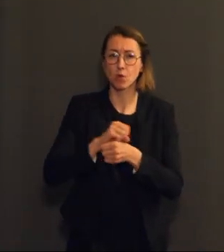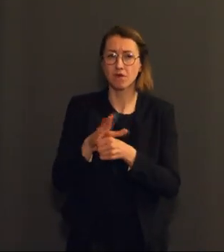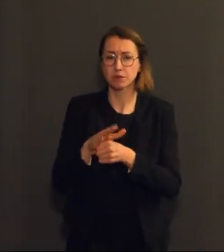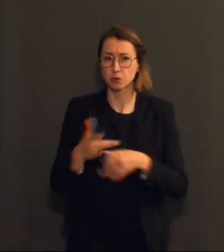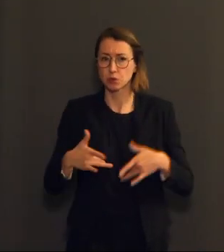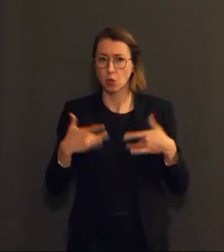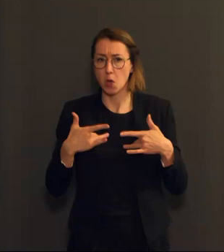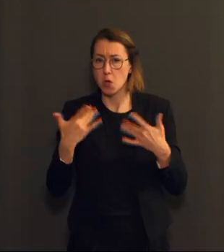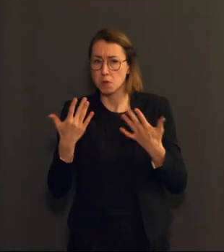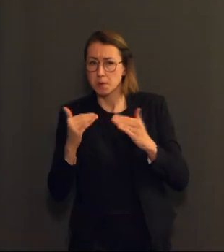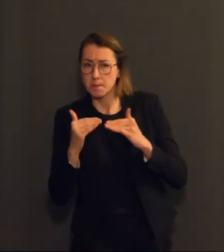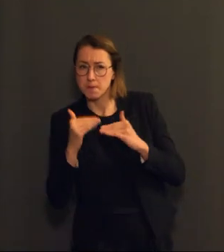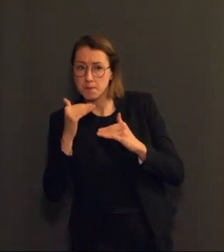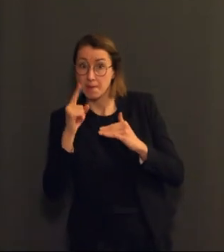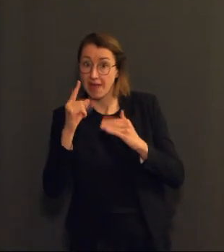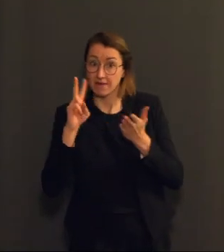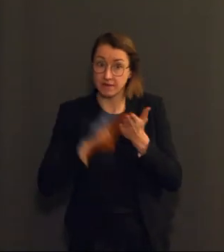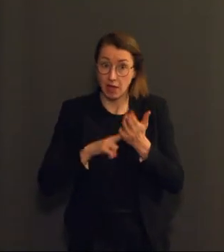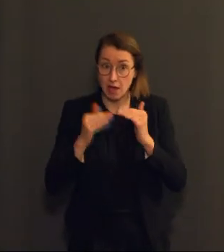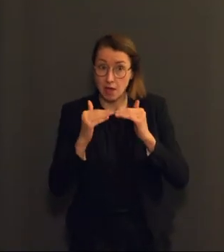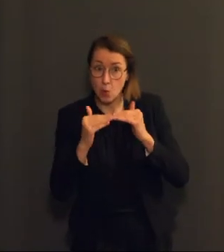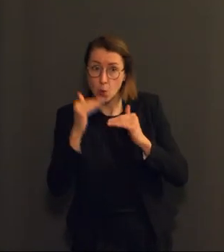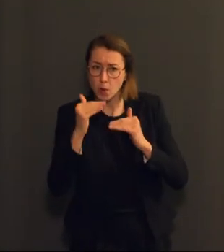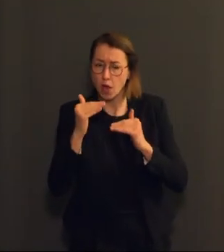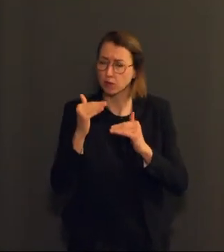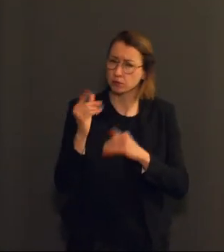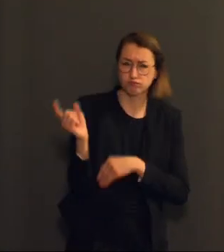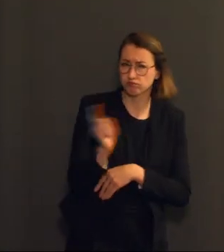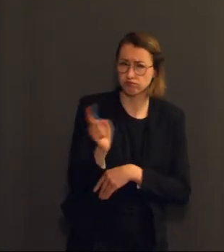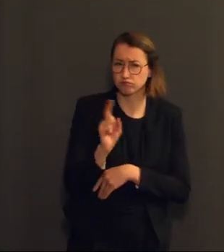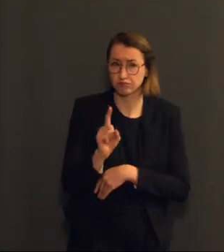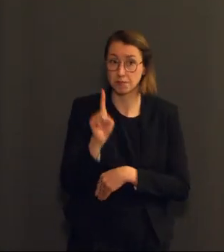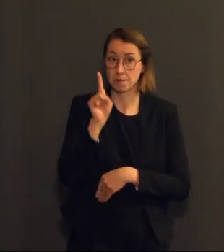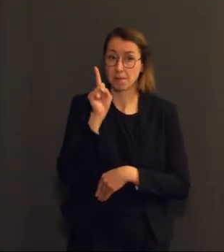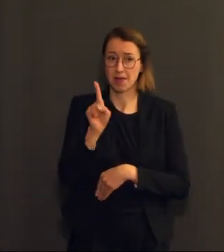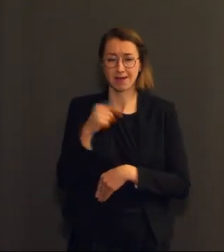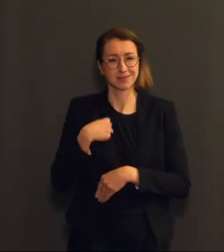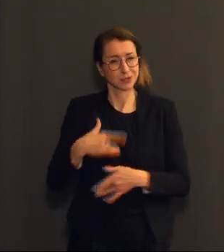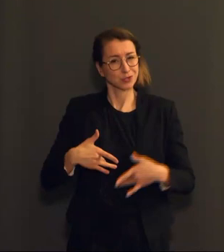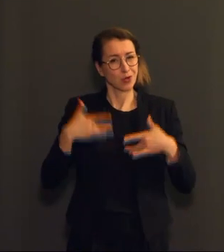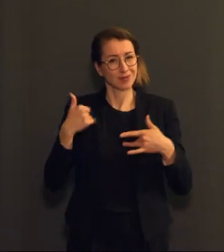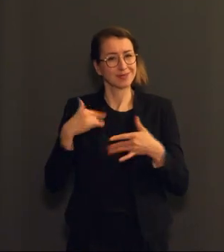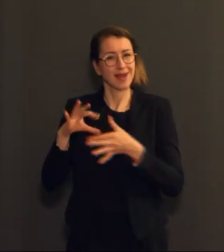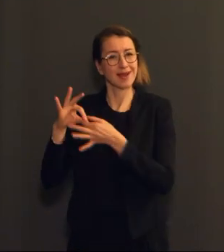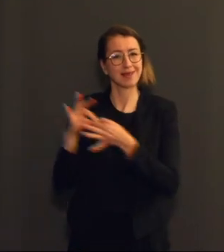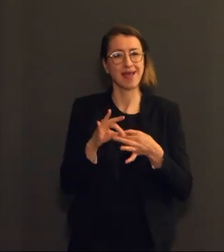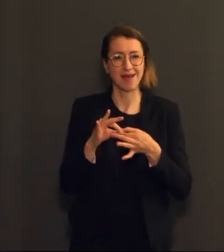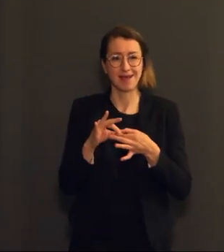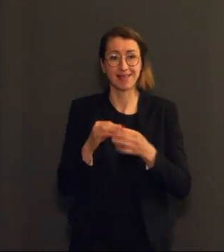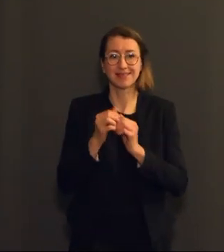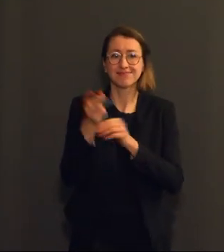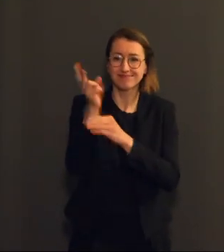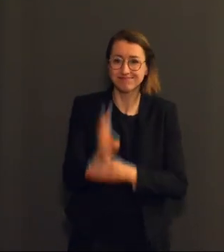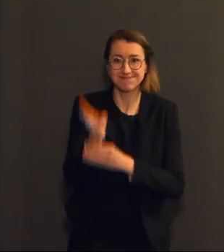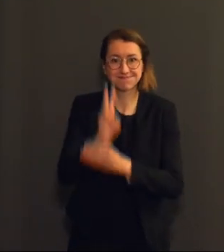contaminations va réellement augmenter, bien sûr. Ce sera lié à ce meilleur testing lié à la réouverture des écoles. Et il faut souligner